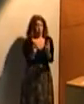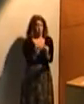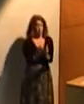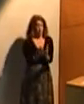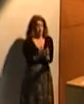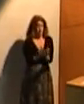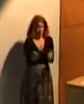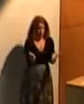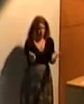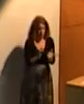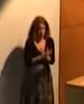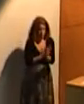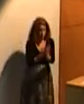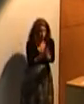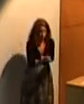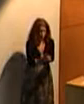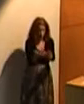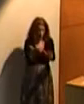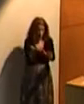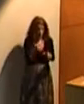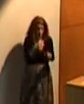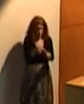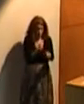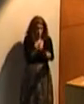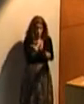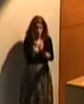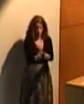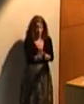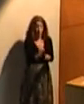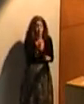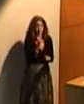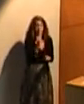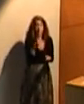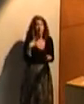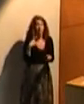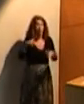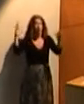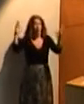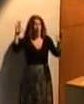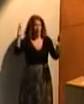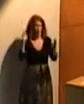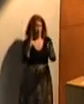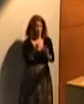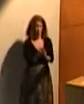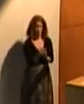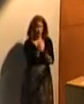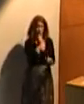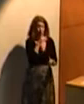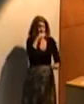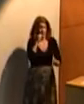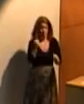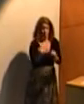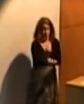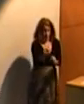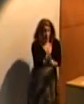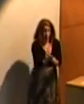arriver à se dire je vais arriver un vivent tellement minimale que je serai en capacité de le reconstruire là actuellement on